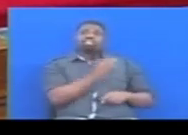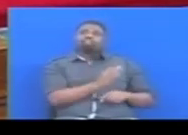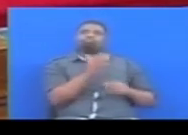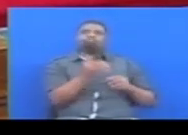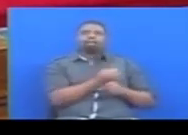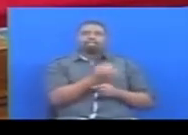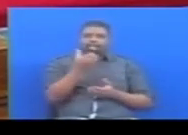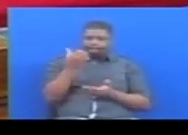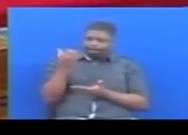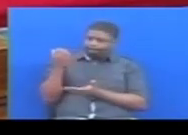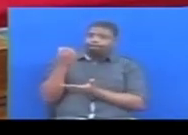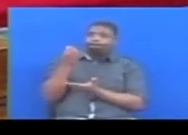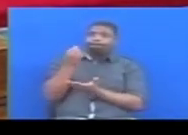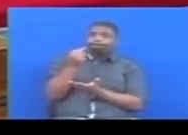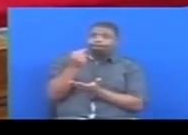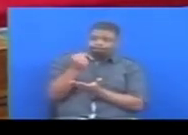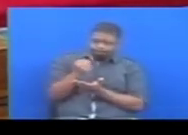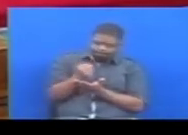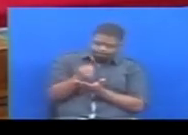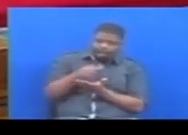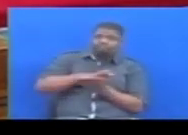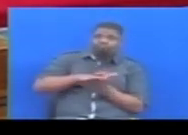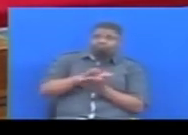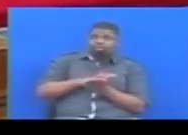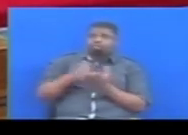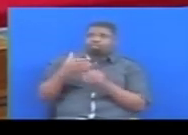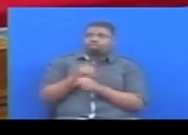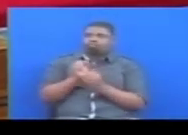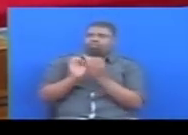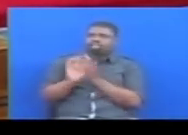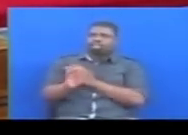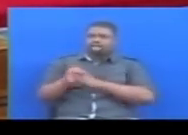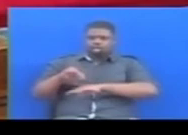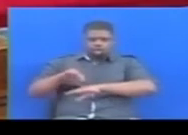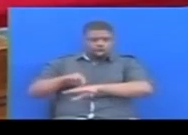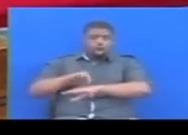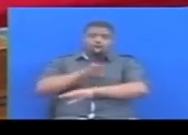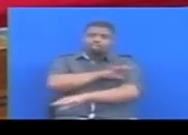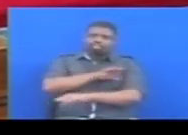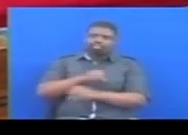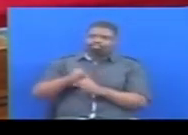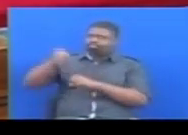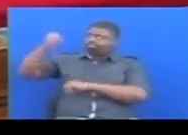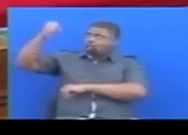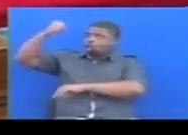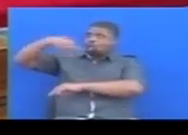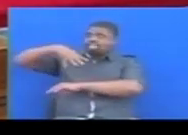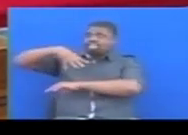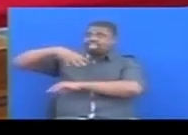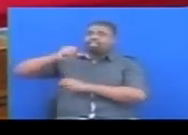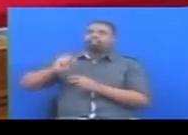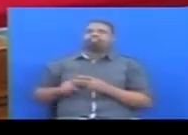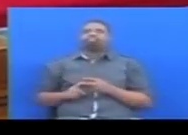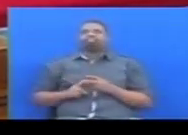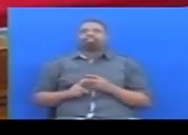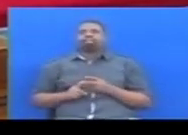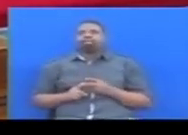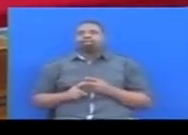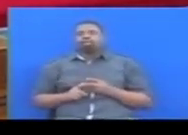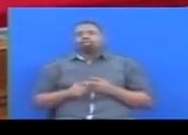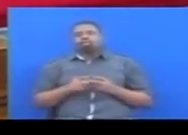mafuta hayo ili kuwasaidia kukinga ngozi yao dhidi ya mionzi. Kwa kutambua umuhimu wa mafuta hayo kwa